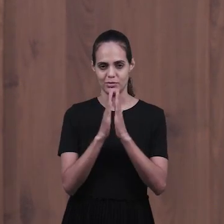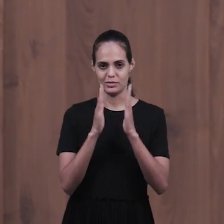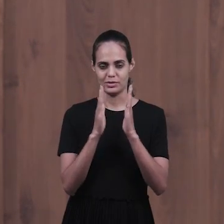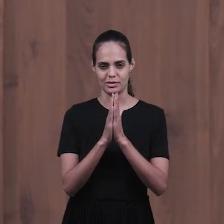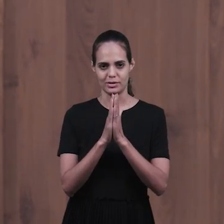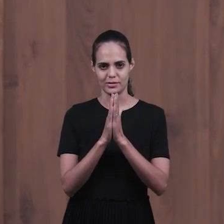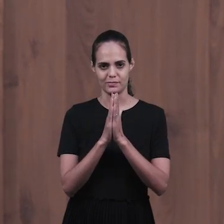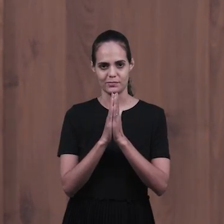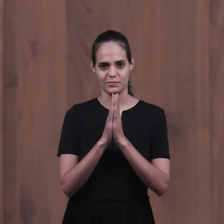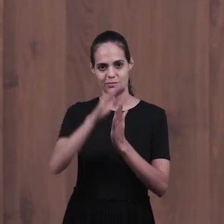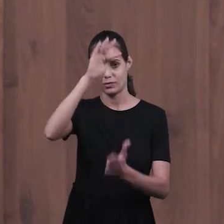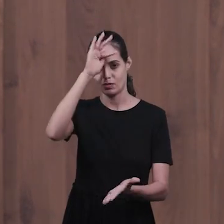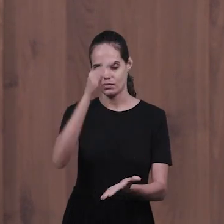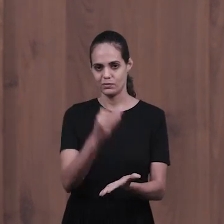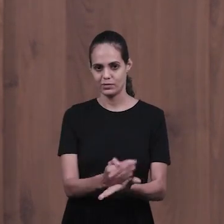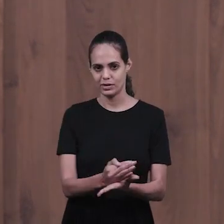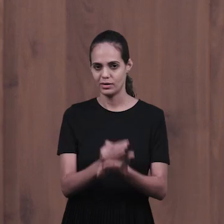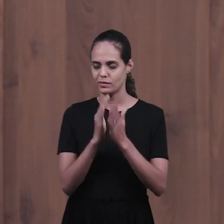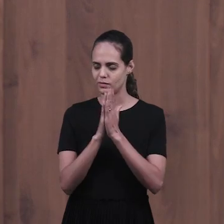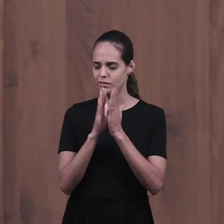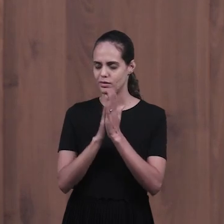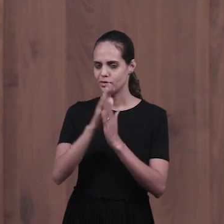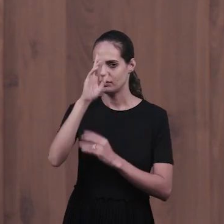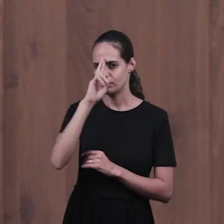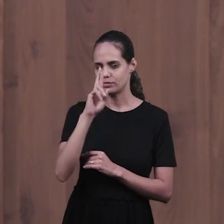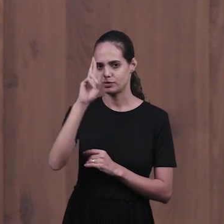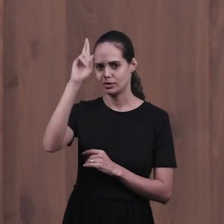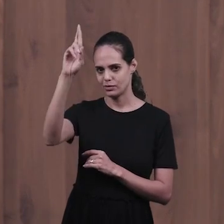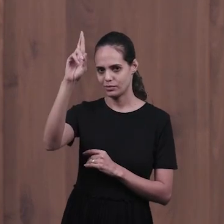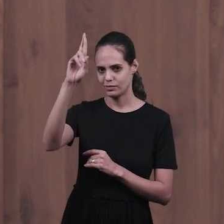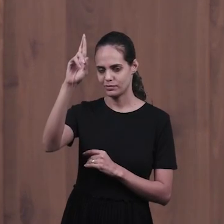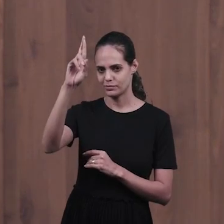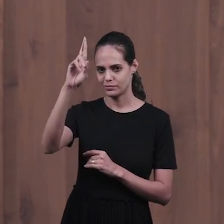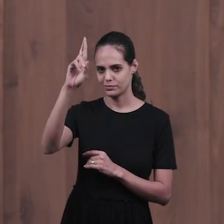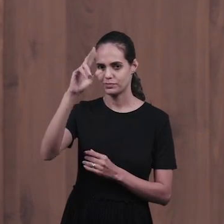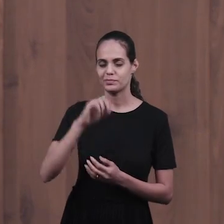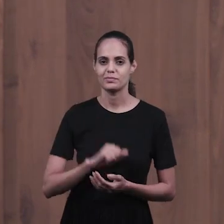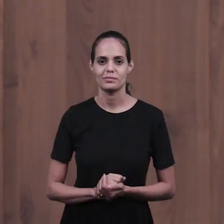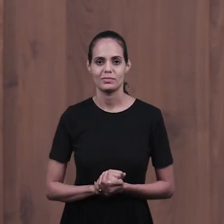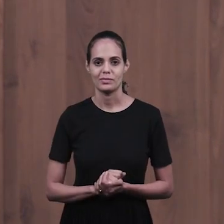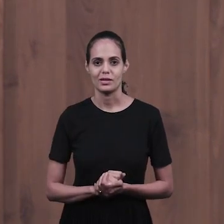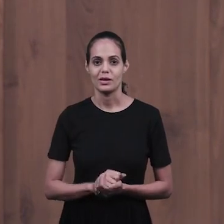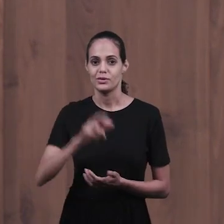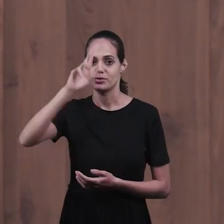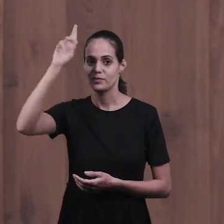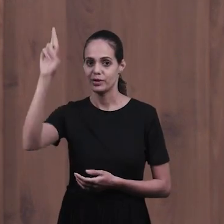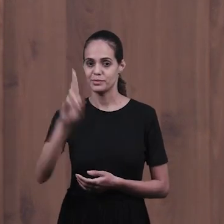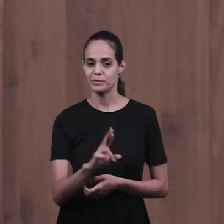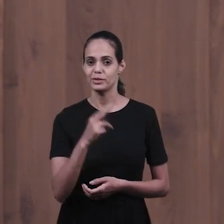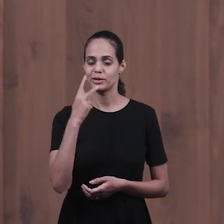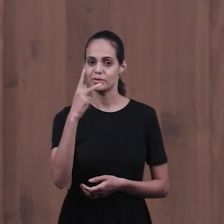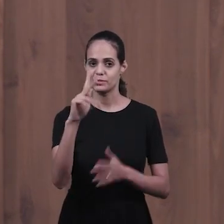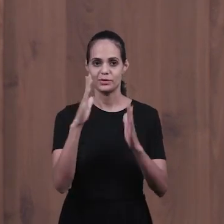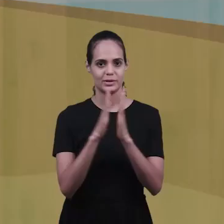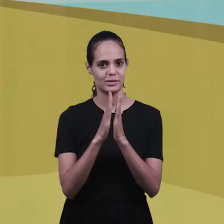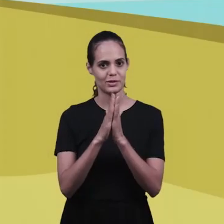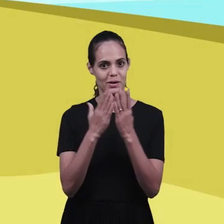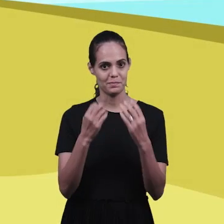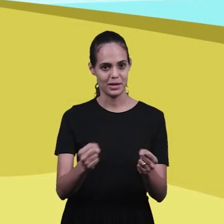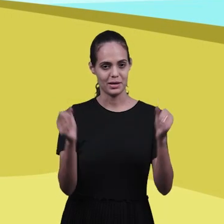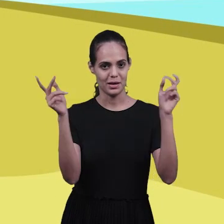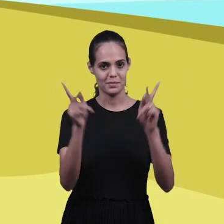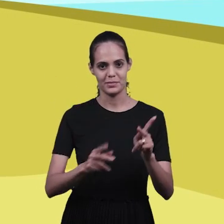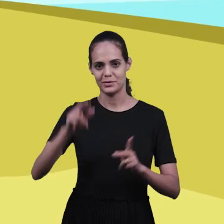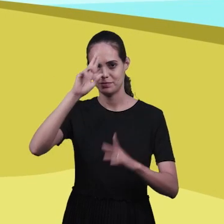foi en cherchant le Seigneur et le Seigneur va répondre à votre demande. Amen. La paix du Seigneur Jésus.